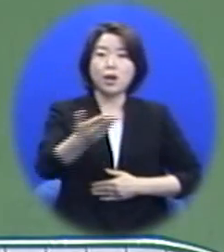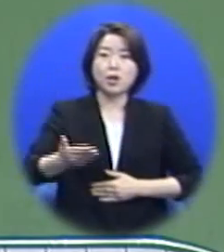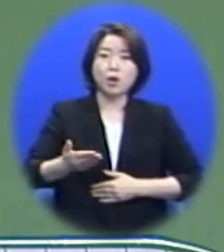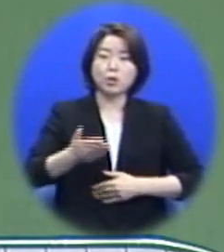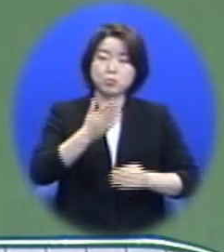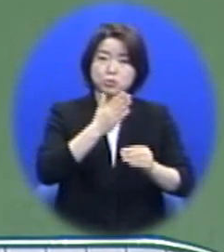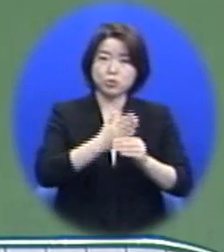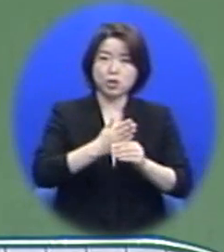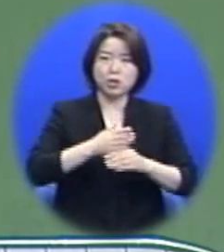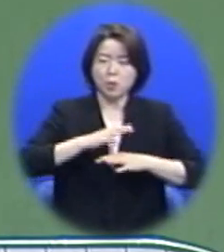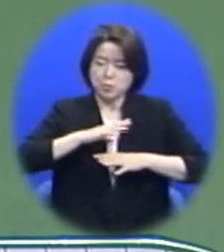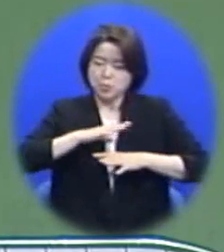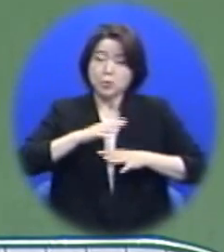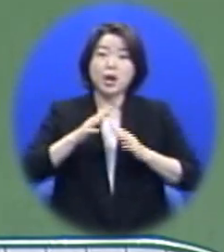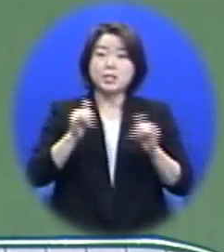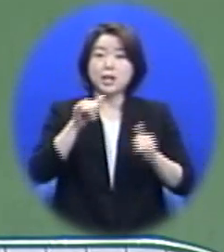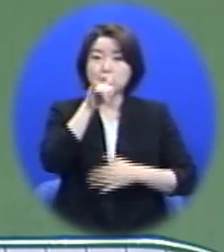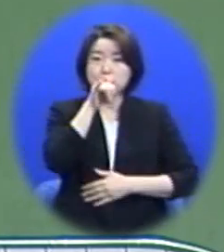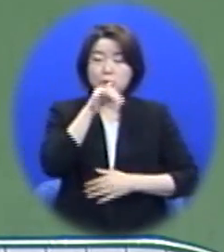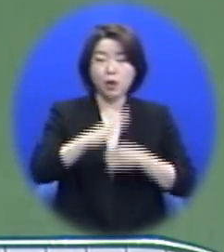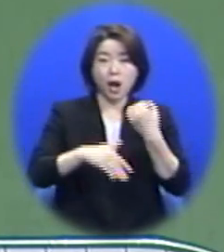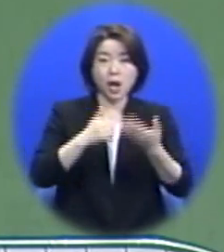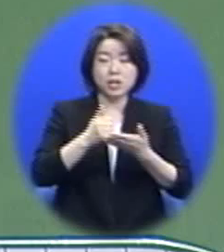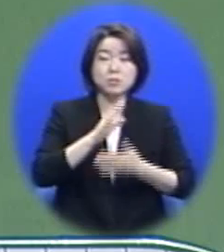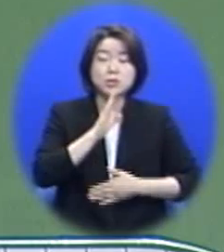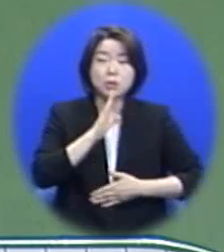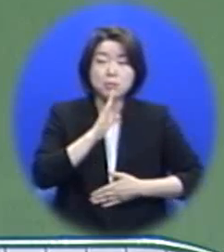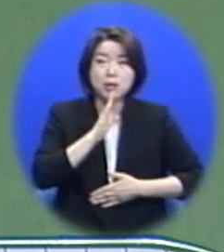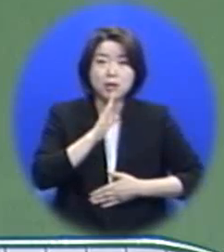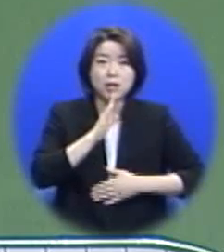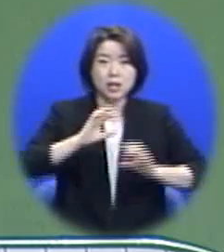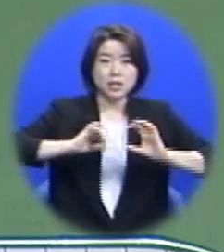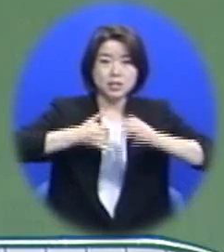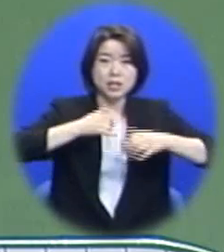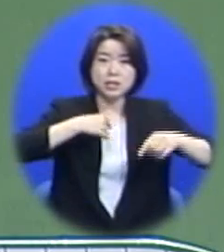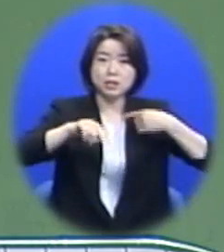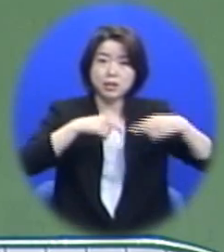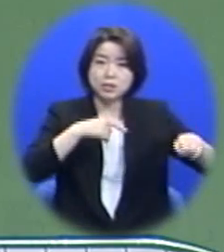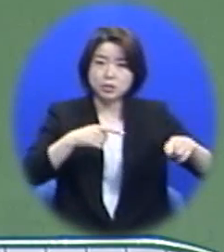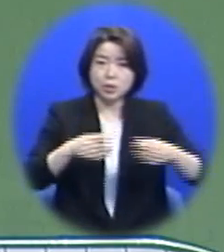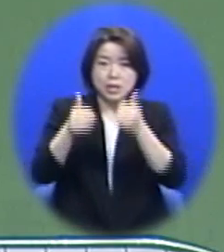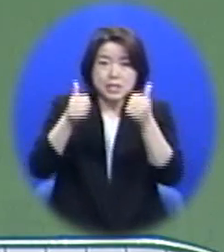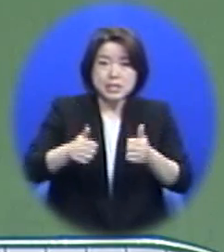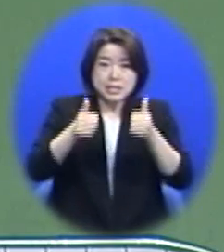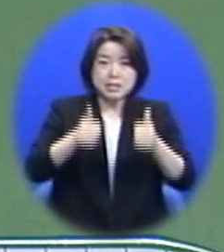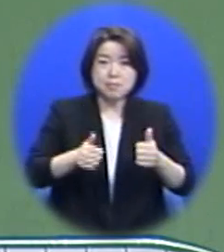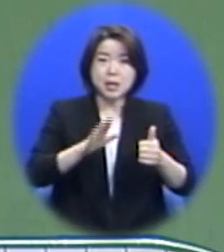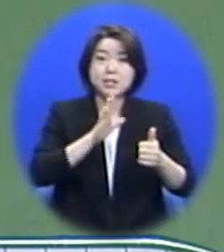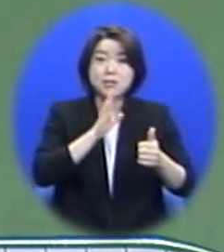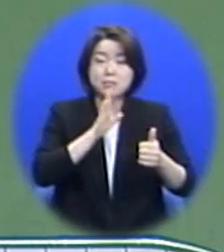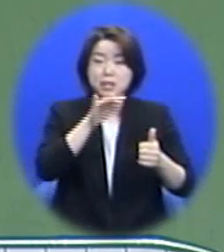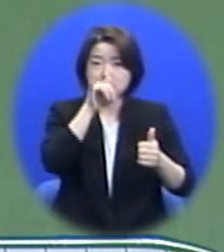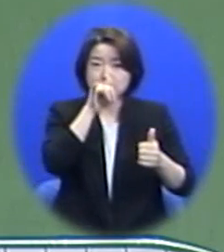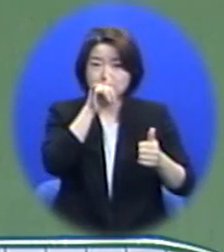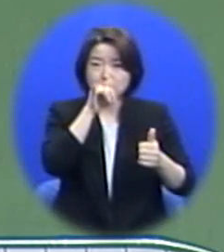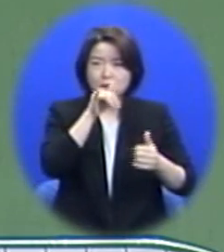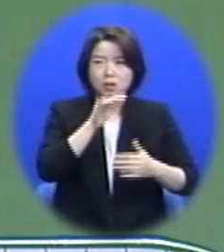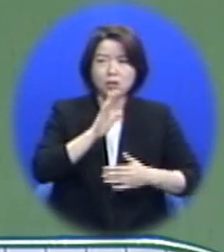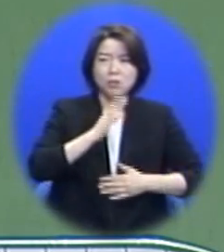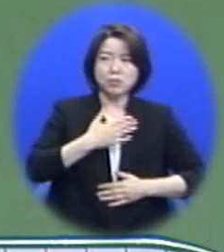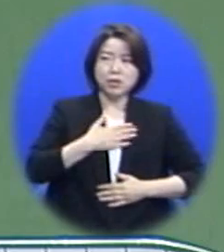사람도 있을 거예요 하나님이 정말 세상을 다스리 심판이 정말 있어 아 그러면 내가